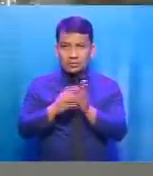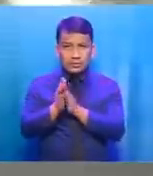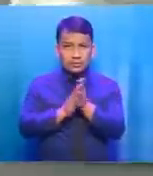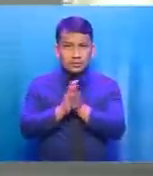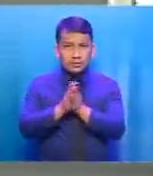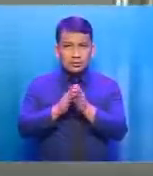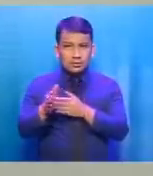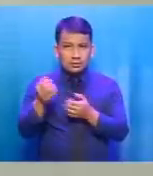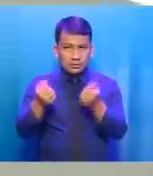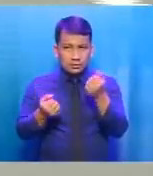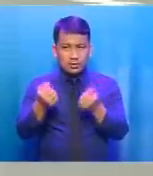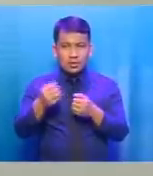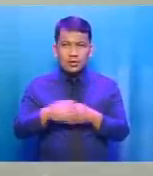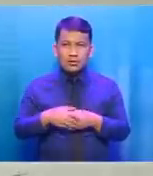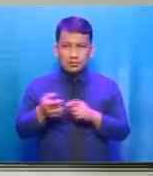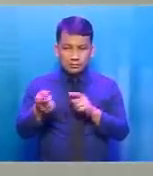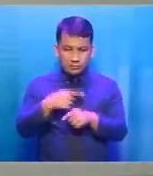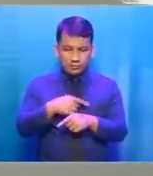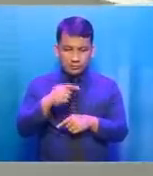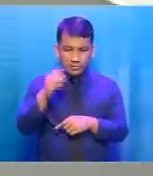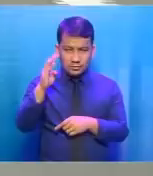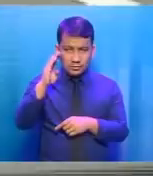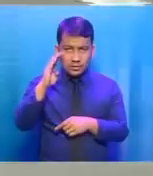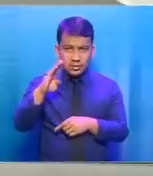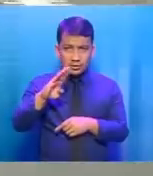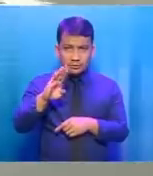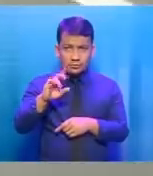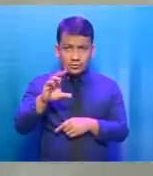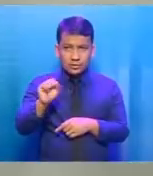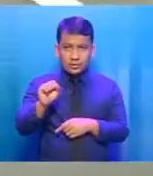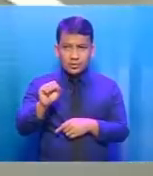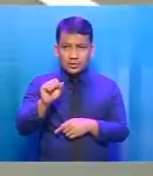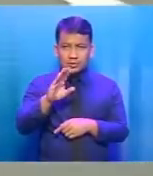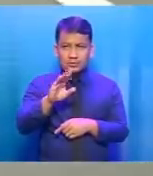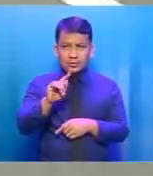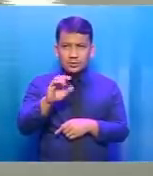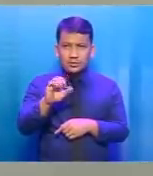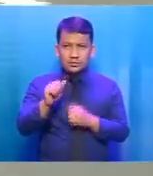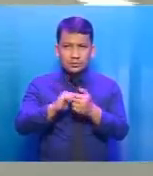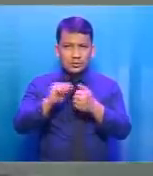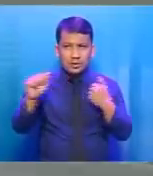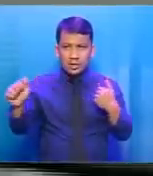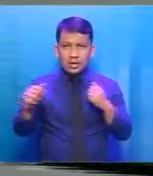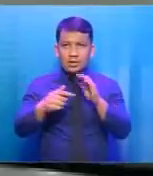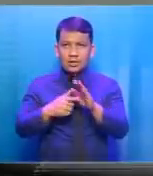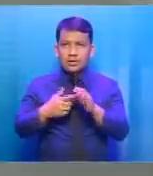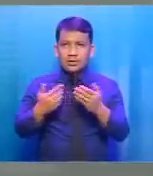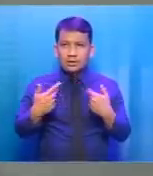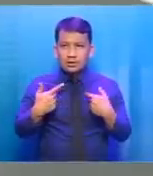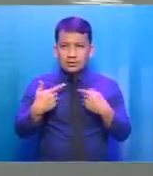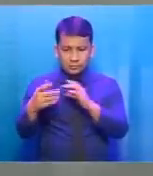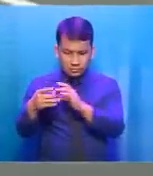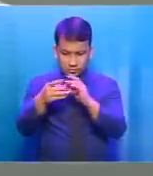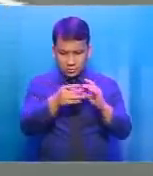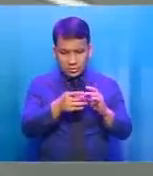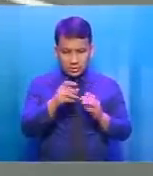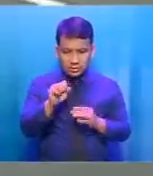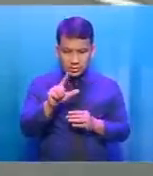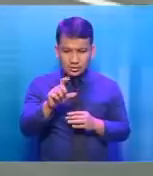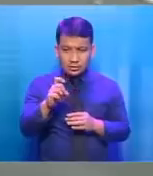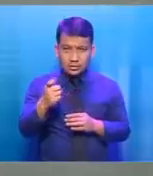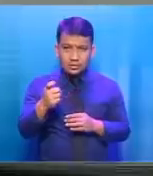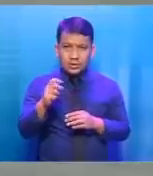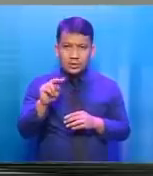na motorista. Mula Buendia, Makati hanggang sa Balintawak, Quezon City ang haba nito na siyang kumukonekta sa S-Lex